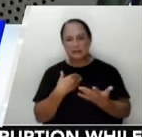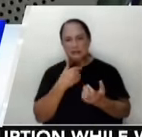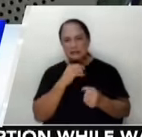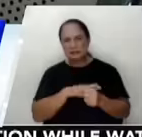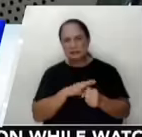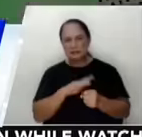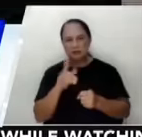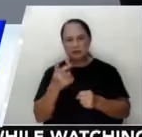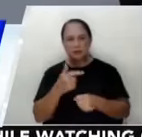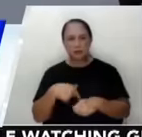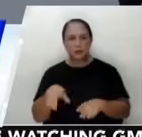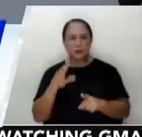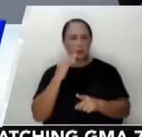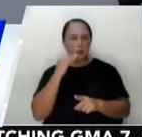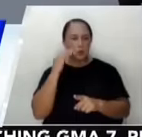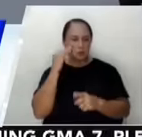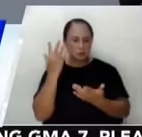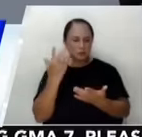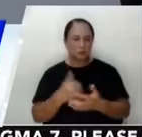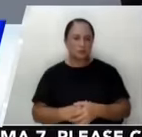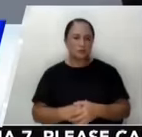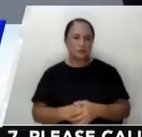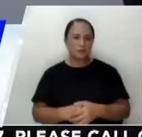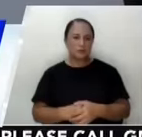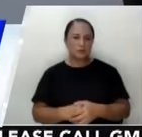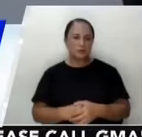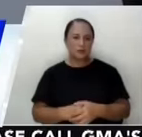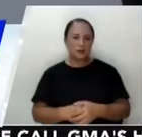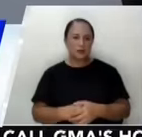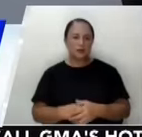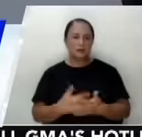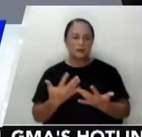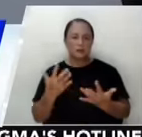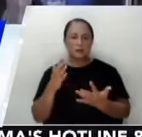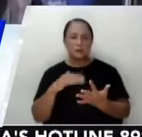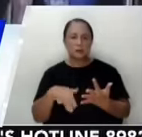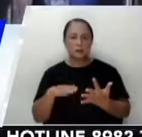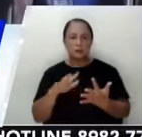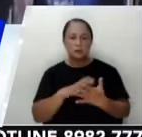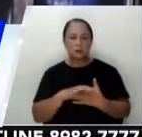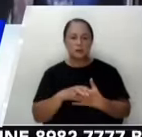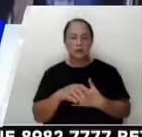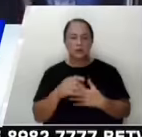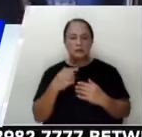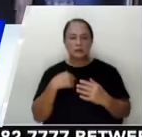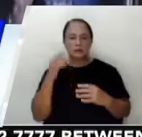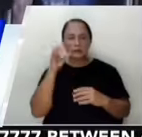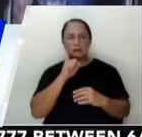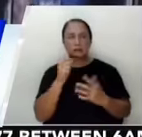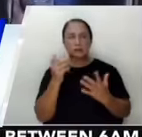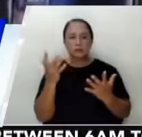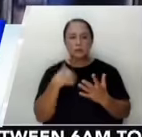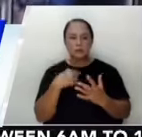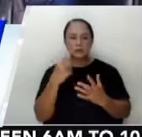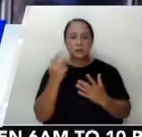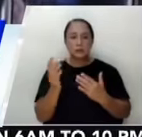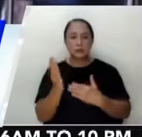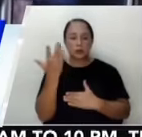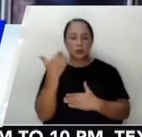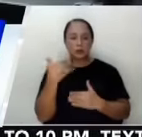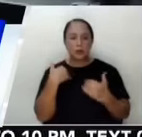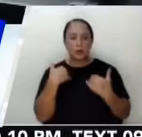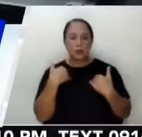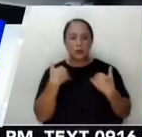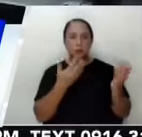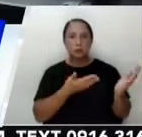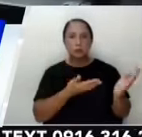uwi dun sa amin. Medyo lumampas na po tayo doon sa ating forecast, no? As of this morning, meron na po tayo na itala